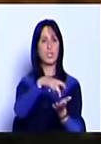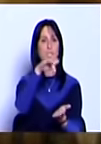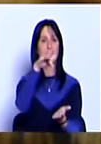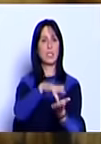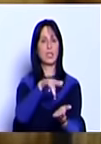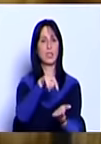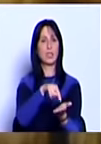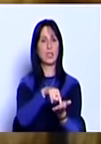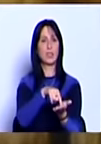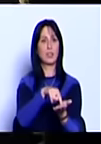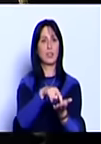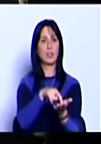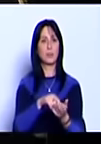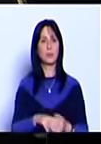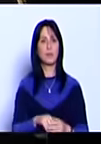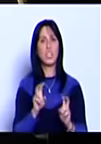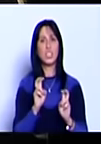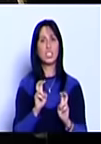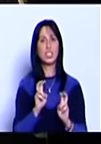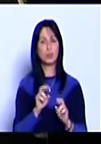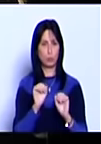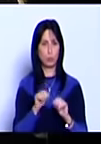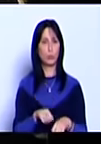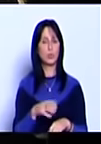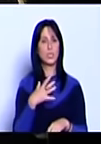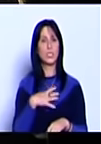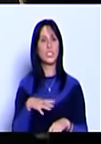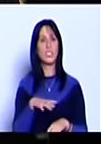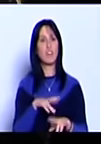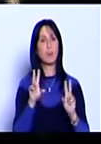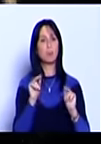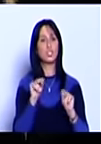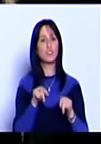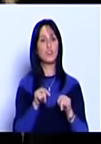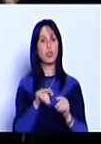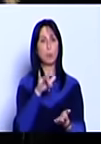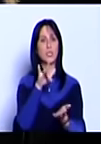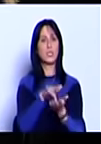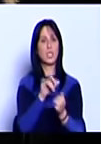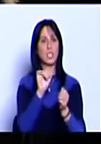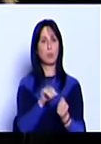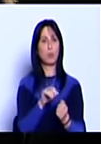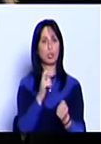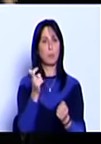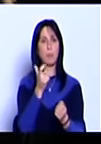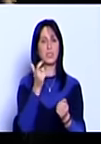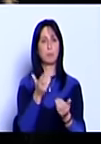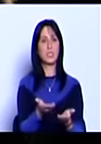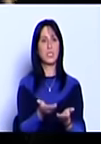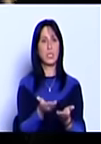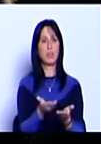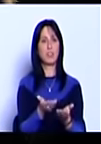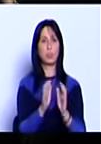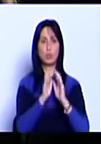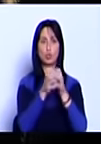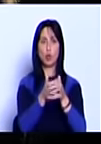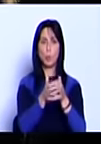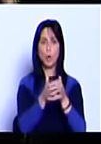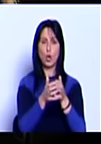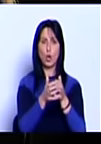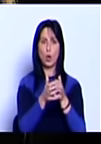და მასპინძელიც. რას ნიშნავს ეს? საქართველო უნდა იყოს შვიდობის ინიციატორი და მასპინძელი რეგიონული მასშტაბით, სოფლიო მასშტაბით და